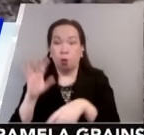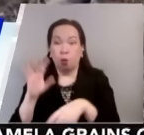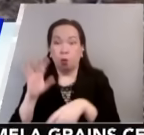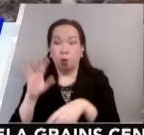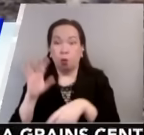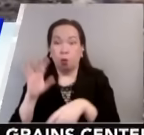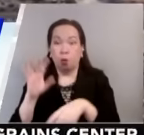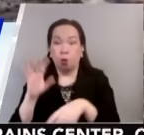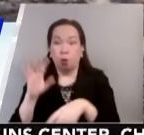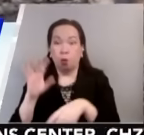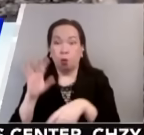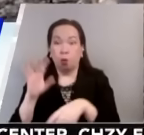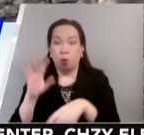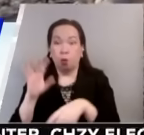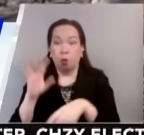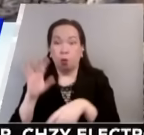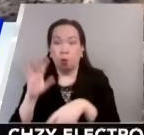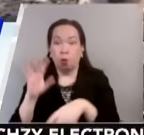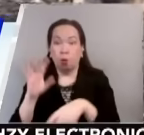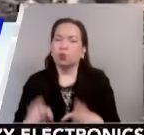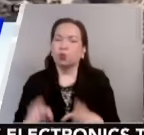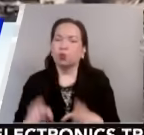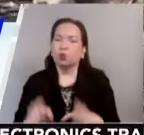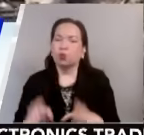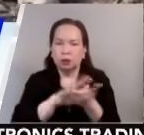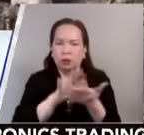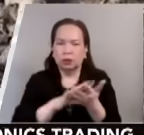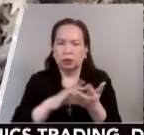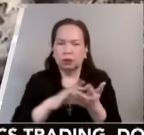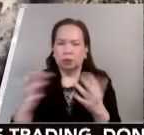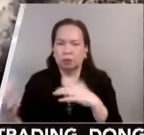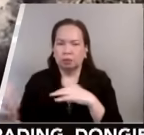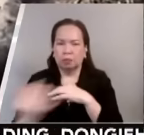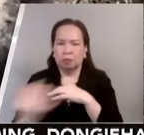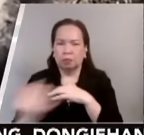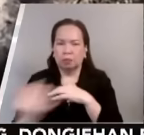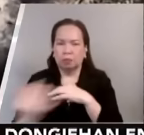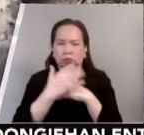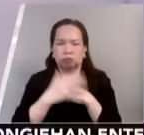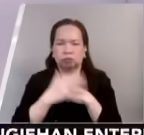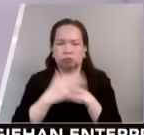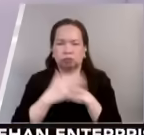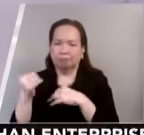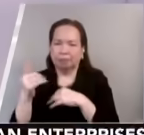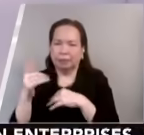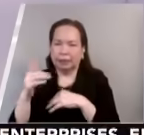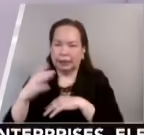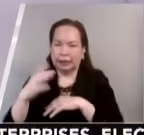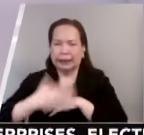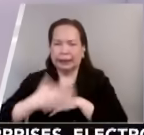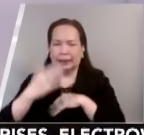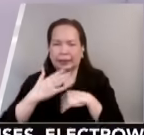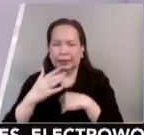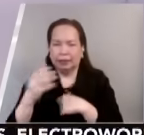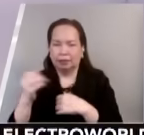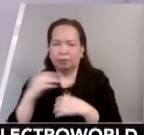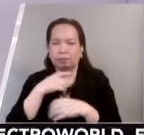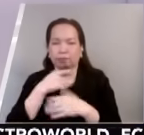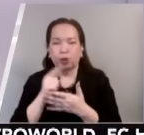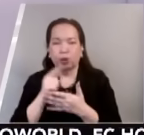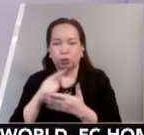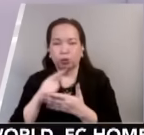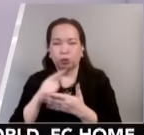beach habang Patuloy ang paglilinis sa mga kalat na naiwan ng alon naghahabol ng